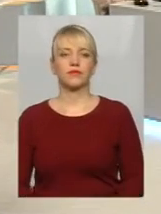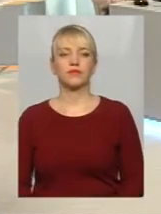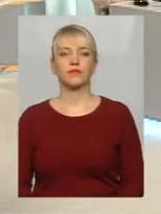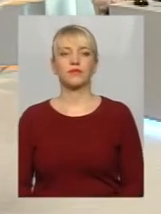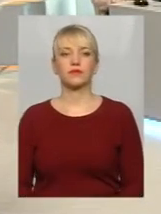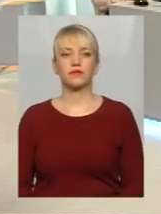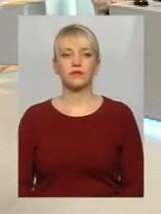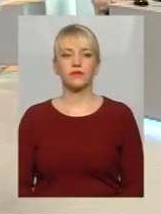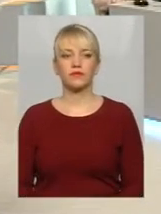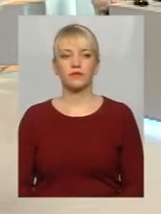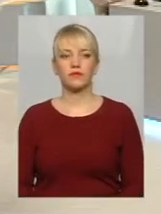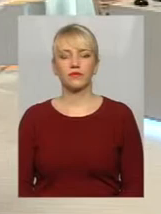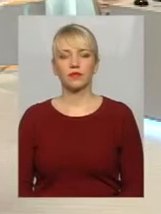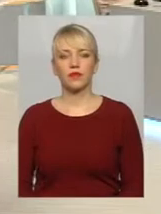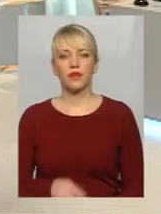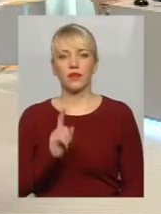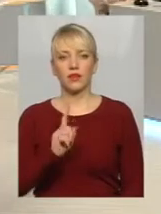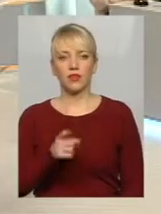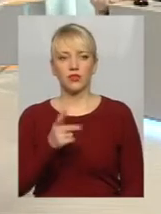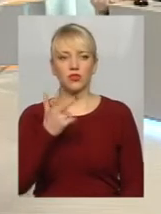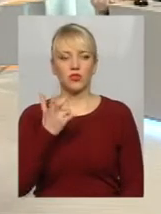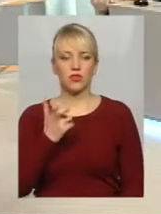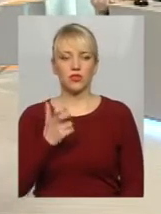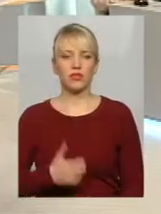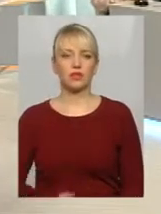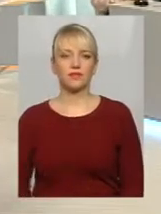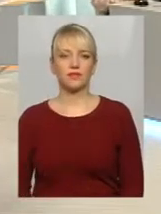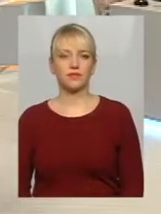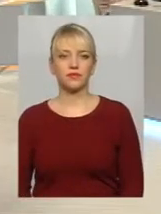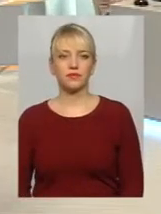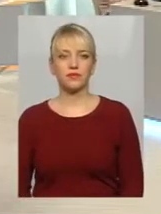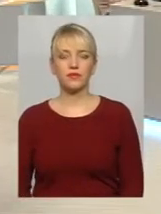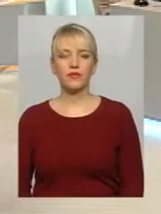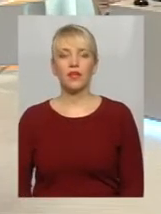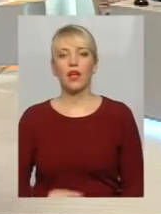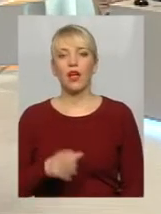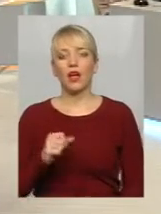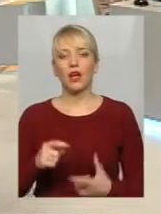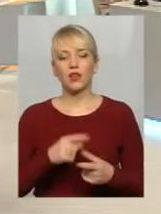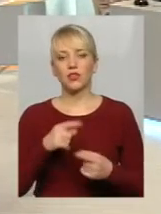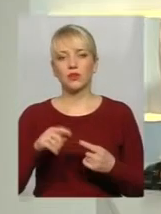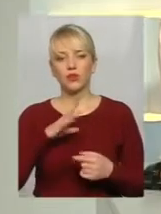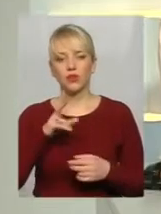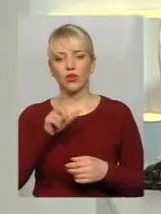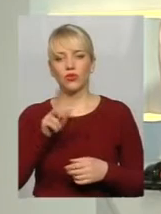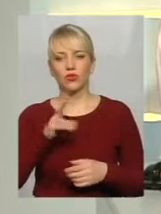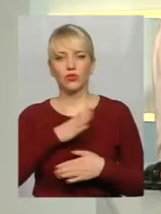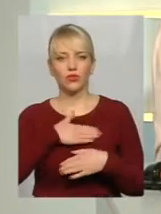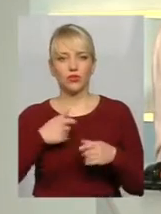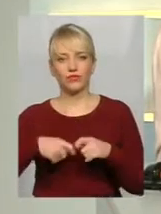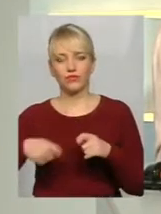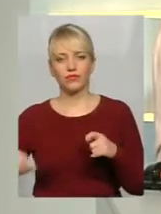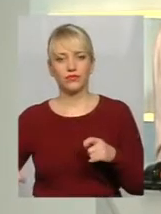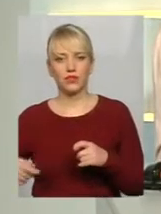Я вас поправив. 1300. Бо 13 тисяч, ого, це звучить. А чи були все ж таки ухилянти? Хто ухилявся від військової